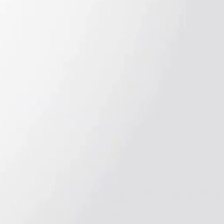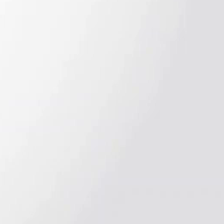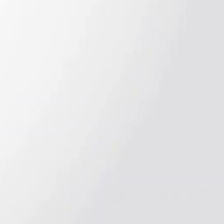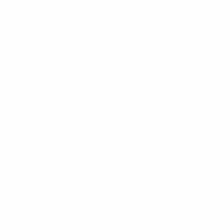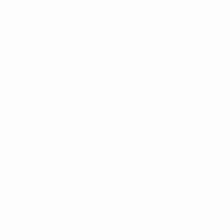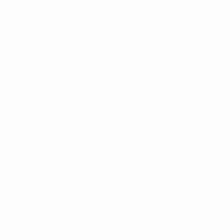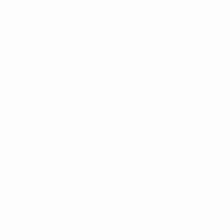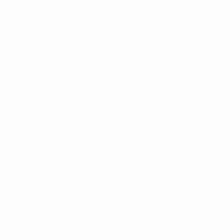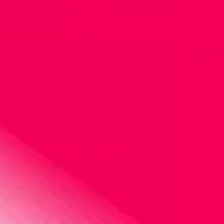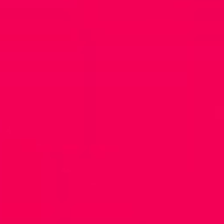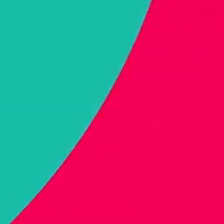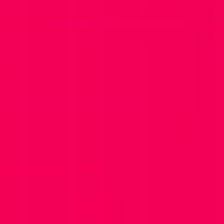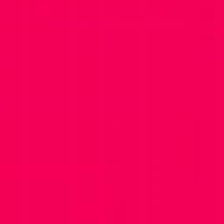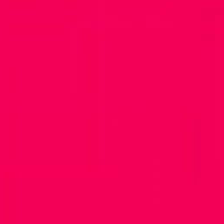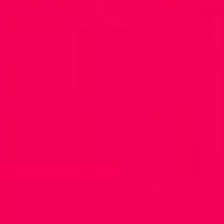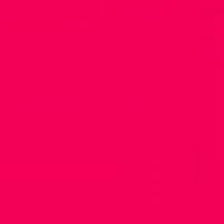KPM.